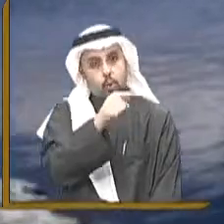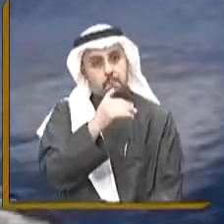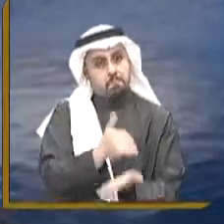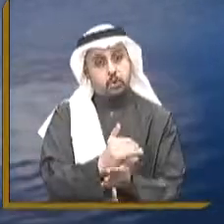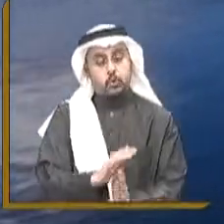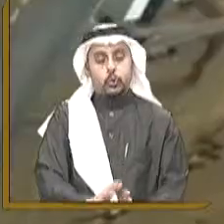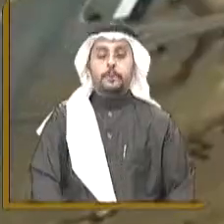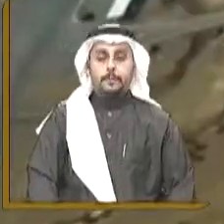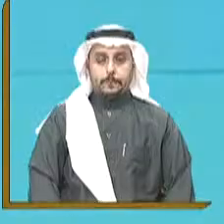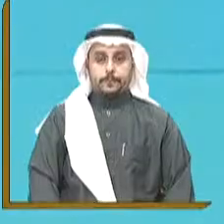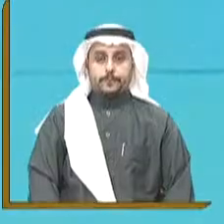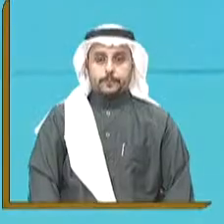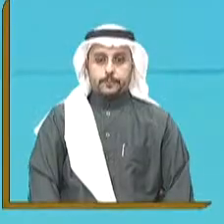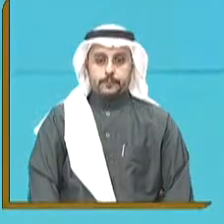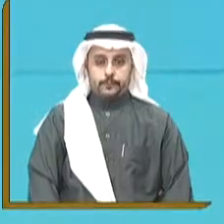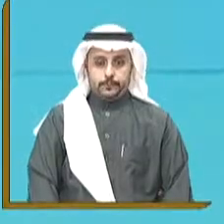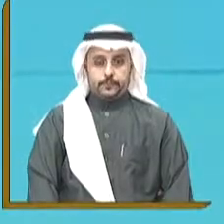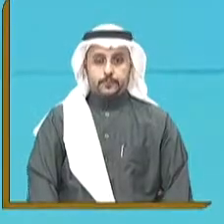المعدنية.